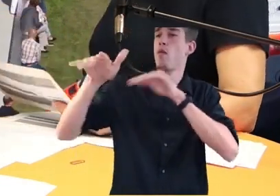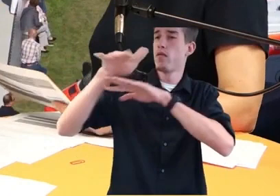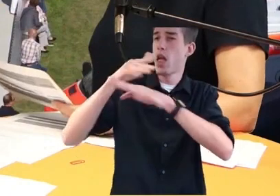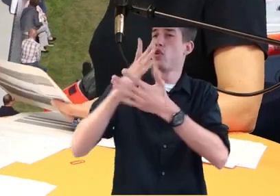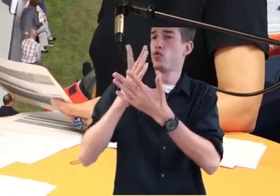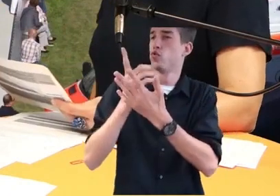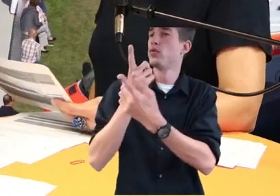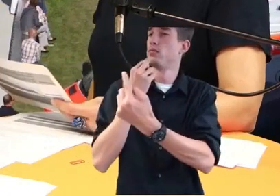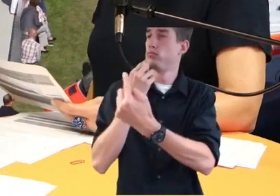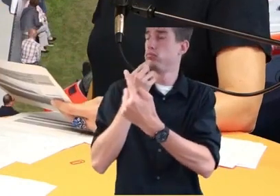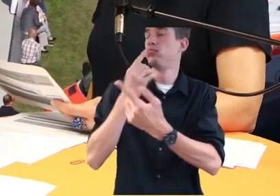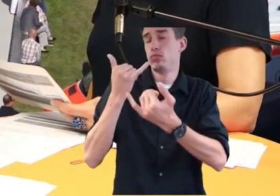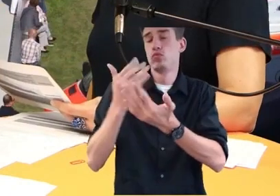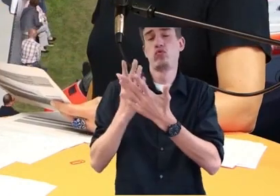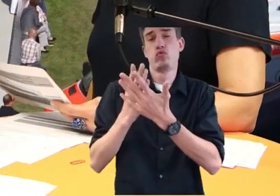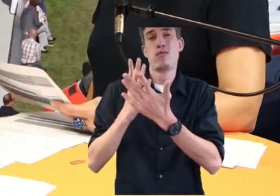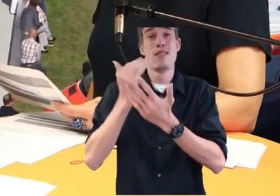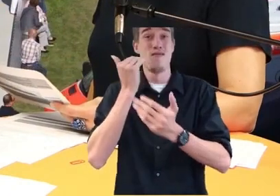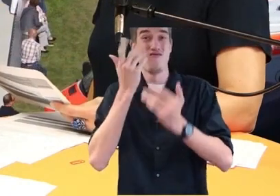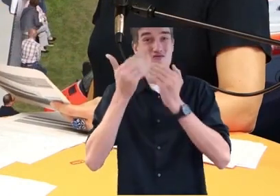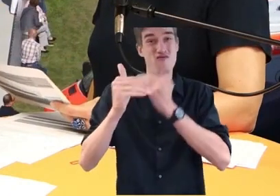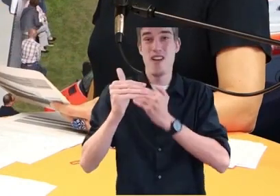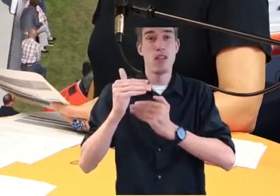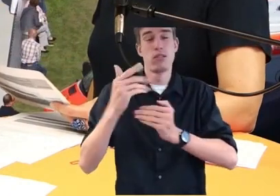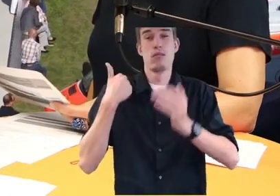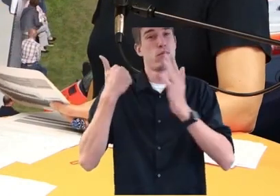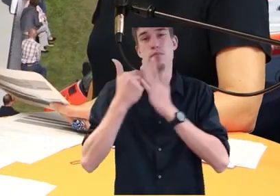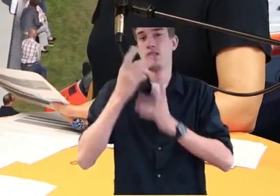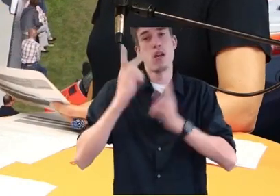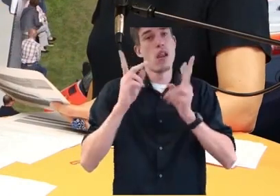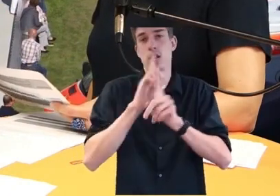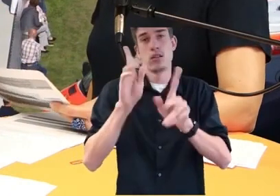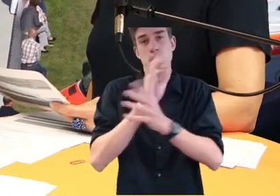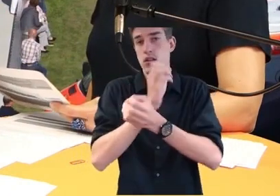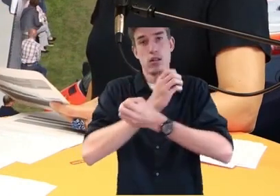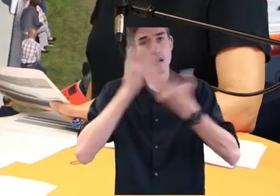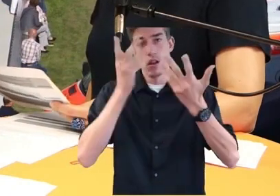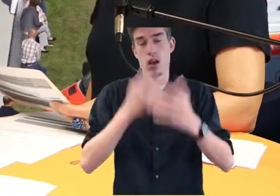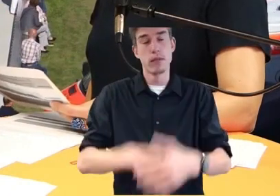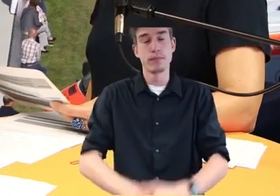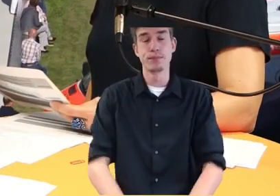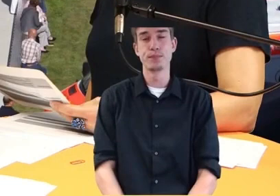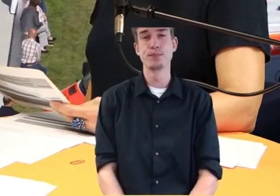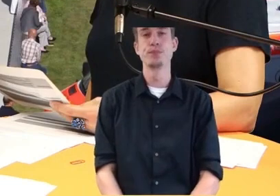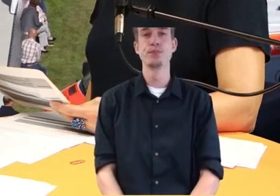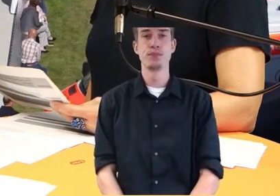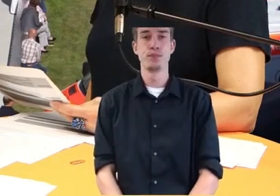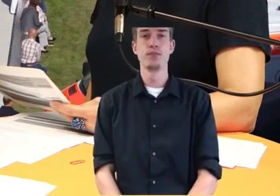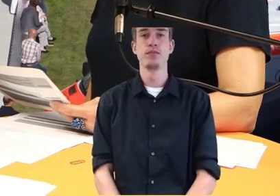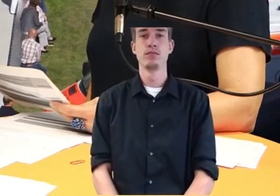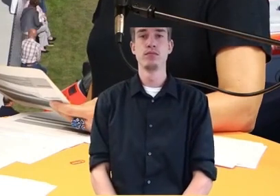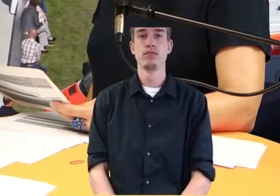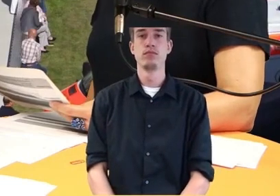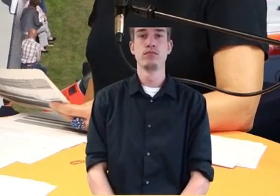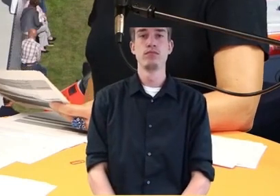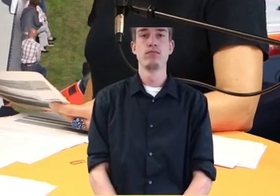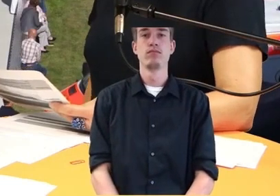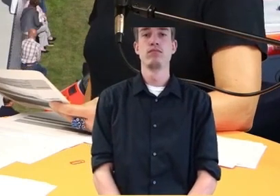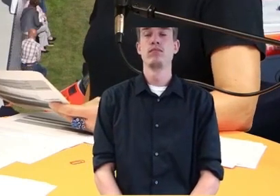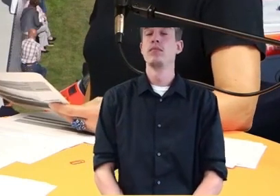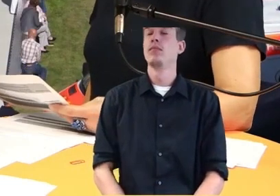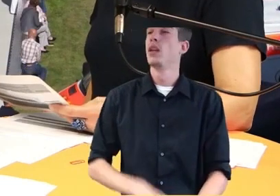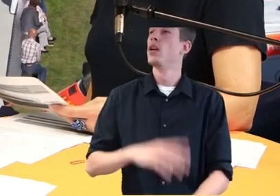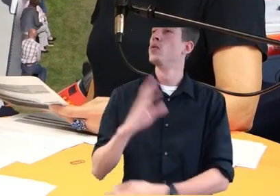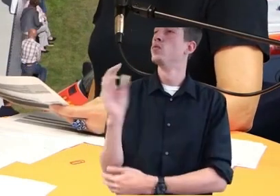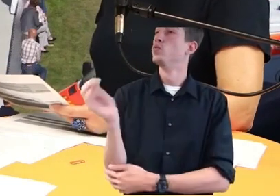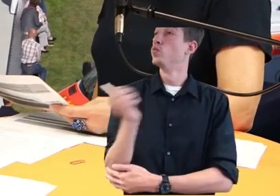Aber zeitlich kann man da noch nicht genau sagen, wann die Fahrzeuge dann an die Länder übergeben werden. Aber es geht da auf jeden Fall auch voran. Ja, das ist ja ähnlich,